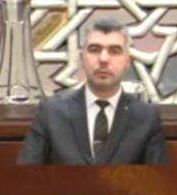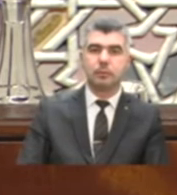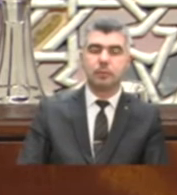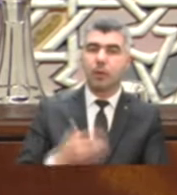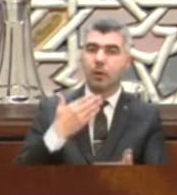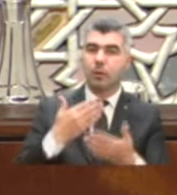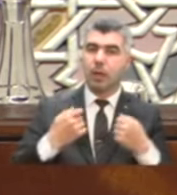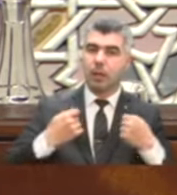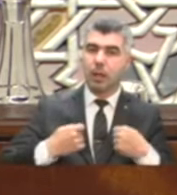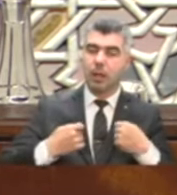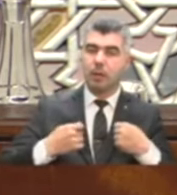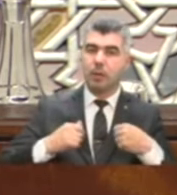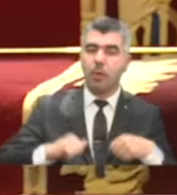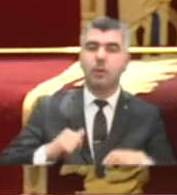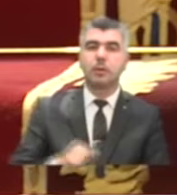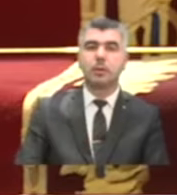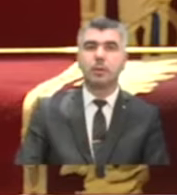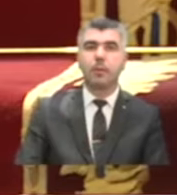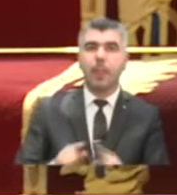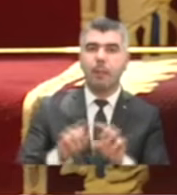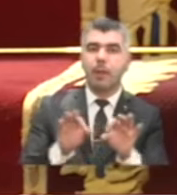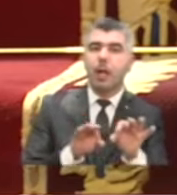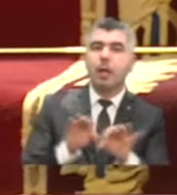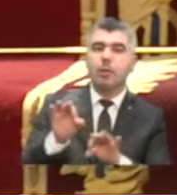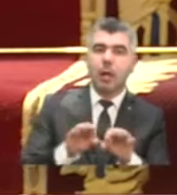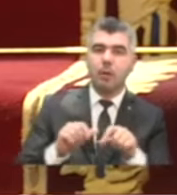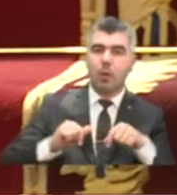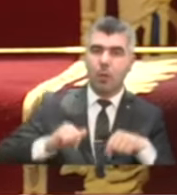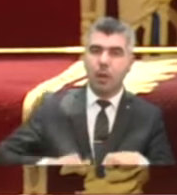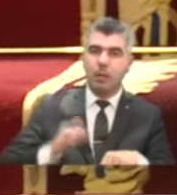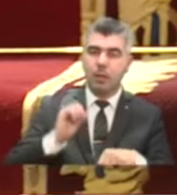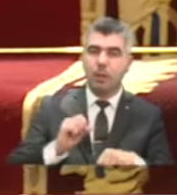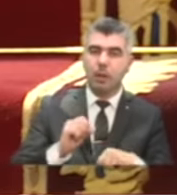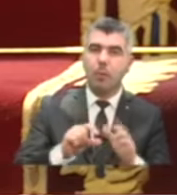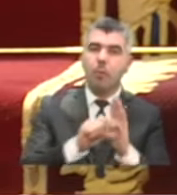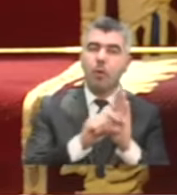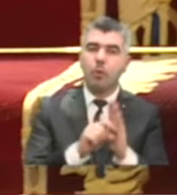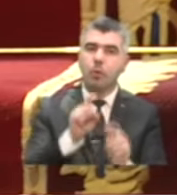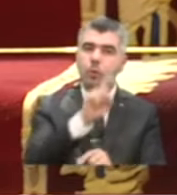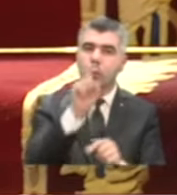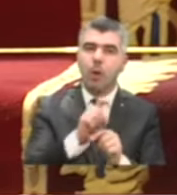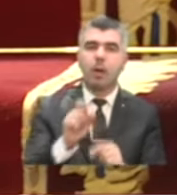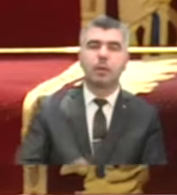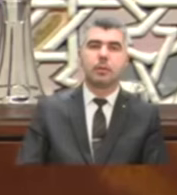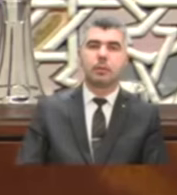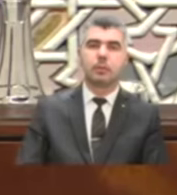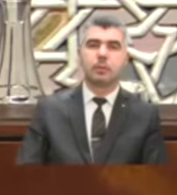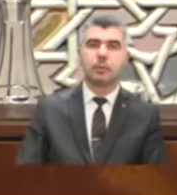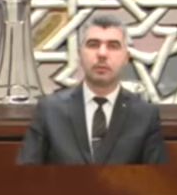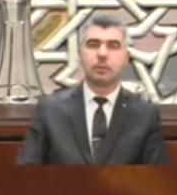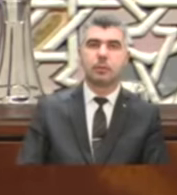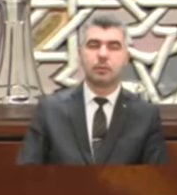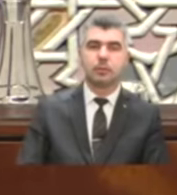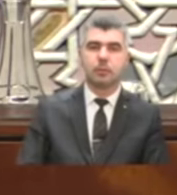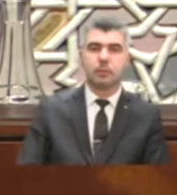شكرا سيد رئيس، سيدة الوزيرة، على الإجراءات اللي كتاخذها وزارتكم في هذا الموضوع نسائلكم. سيدة الوزيرة.